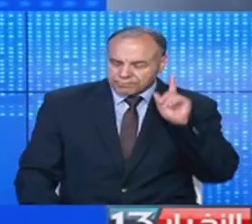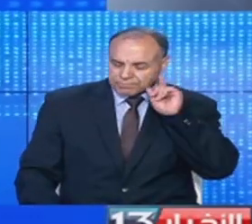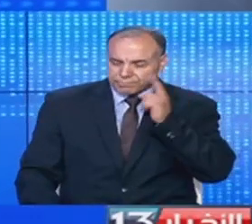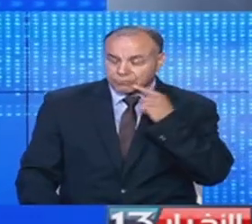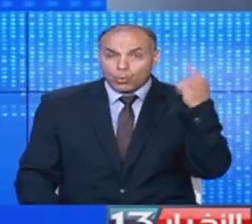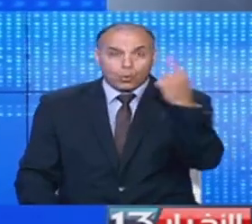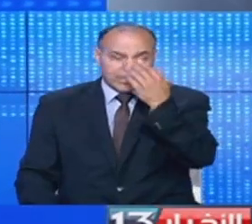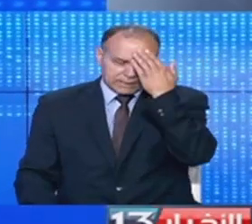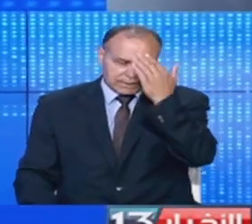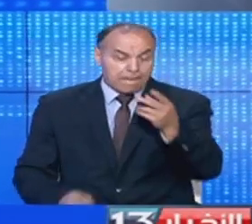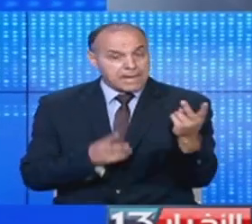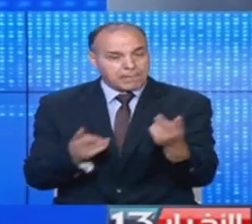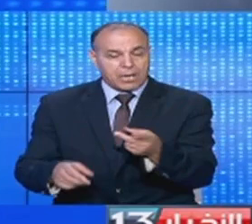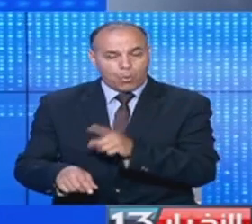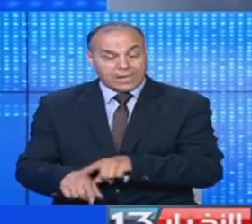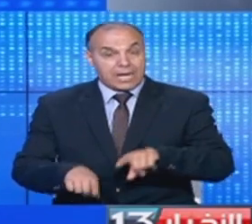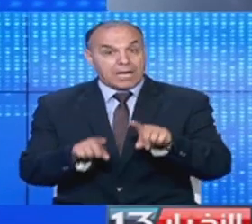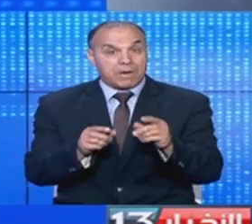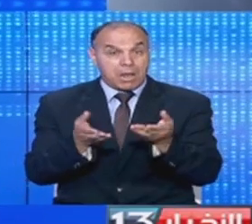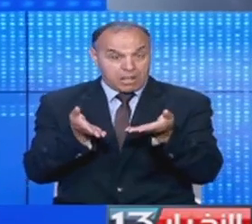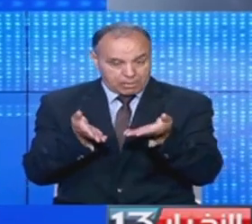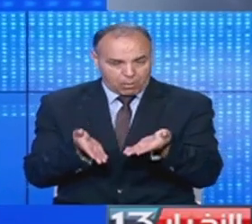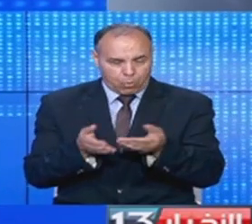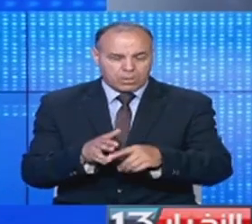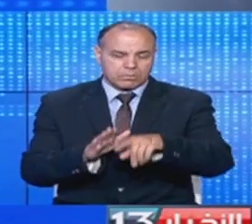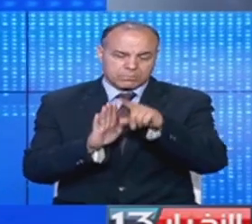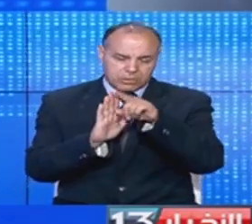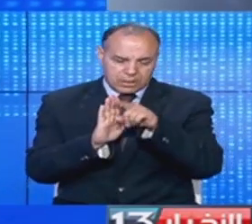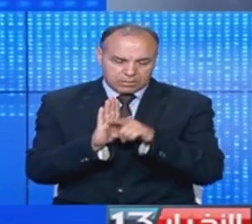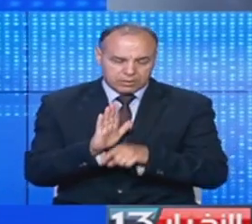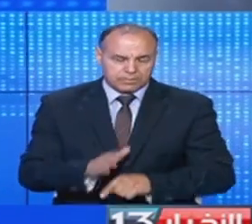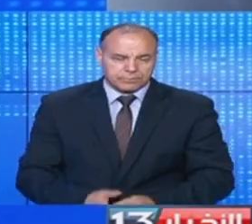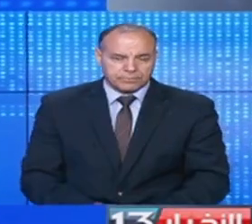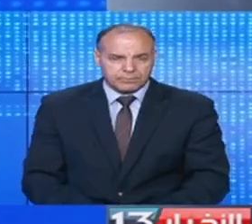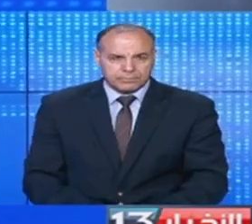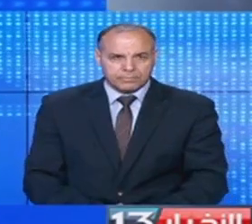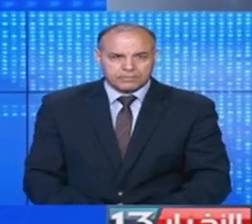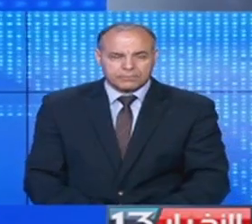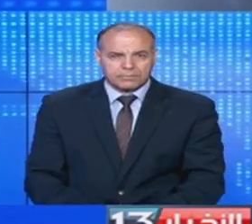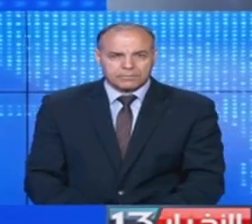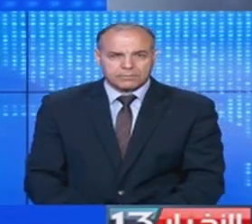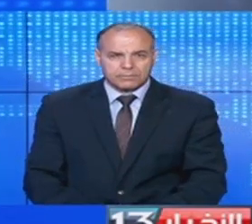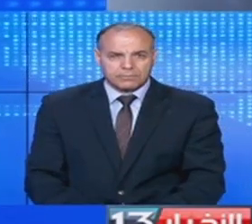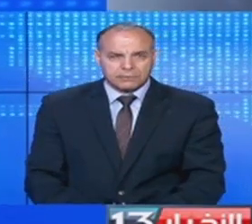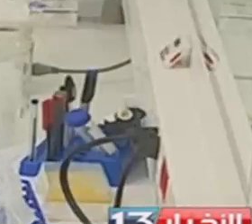السلام عليكم مشاهدينا الكرام، مرحبا بكم لمتابعة أولى نشراتنا الإخبارية لهذا اليوم من تونس، ونبدأها بعنوين أبرز ما